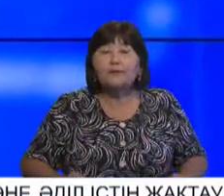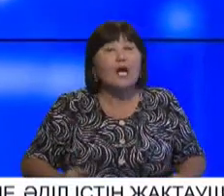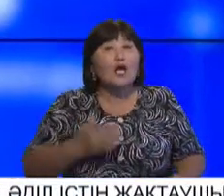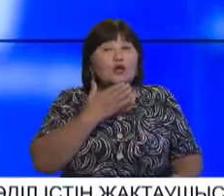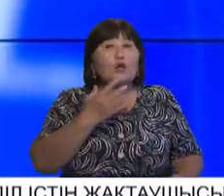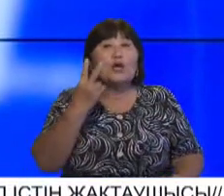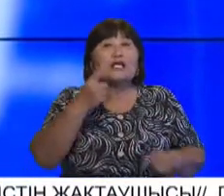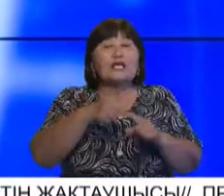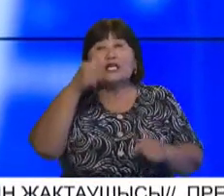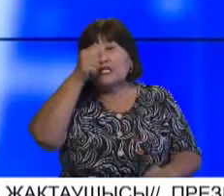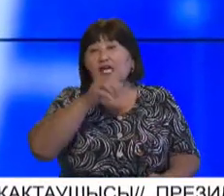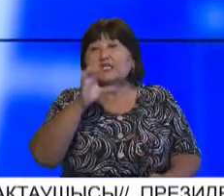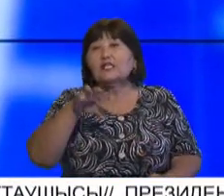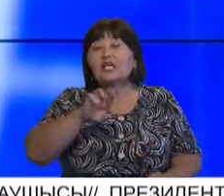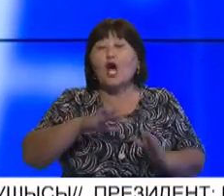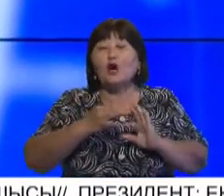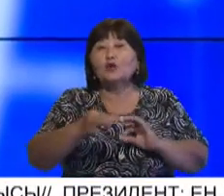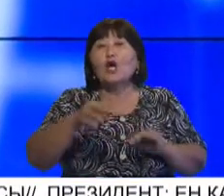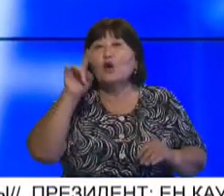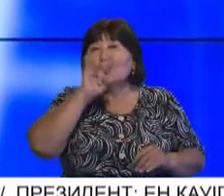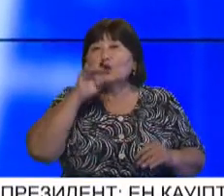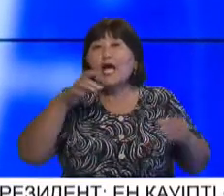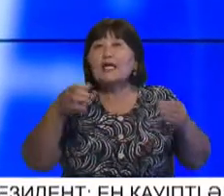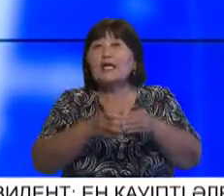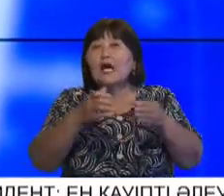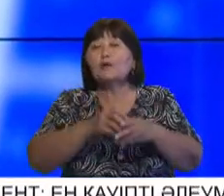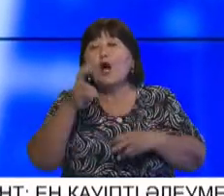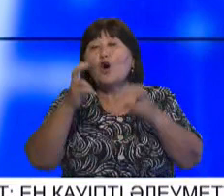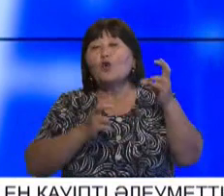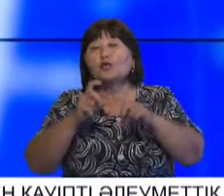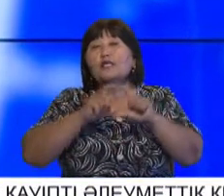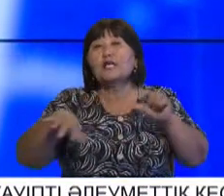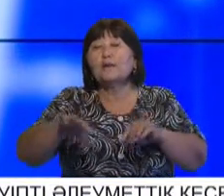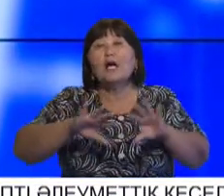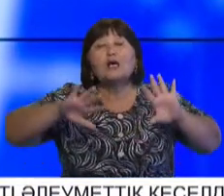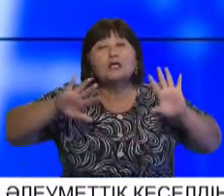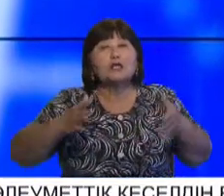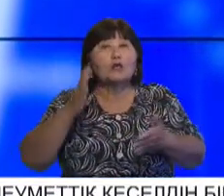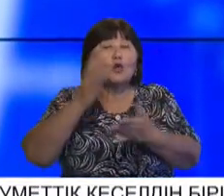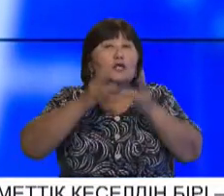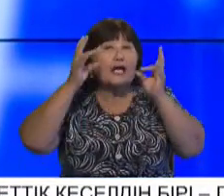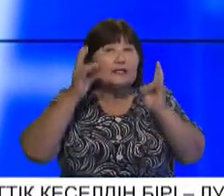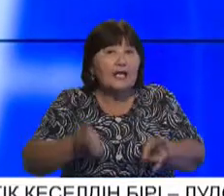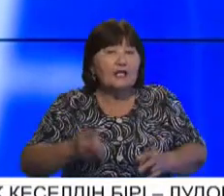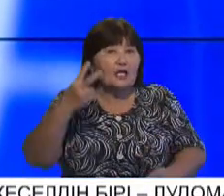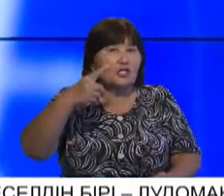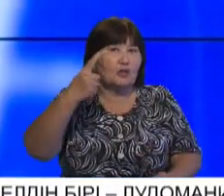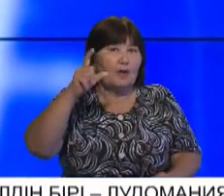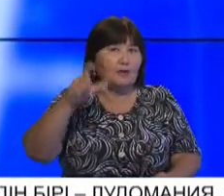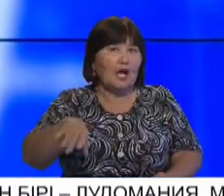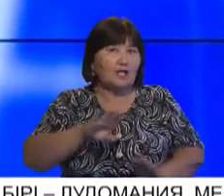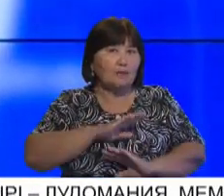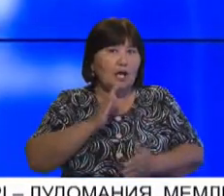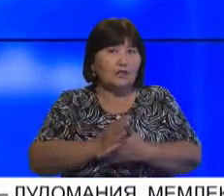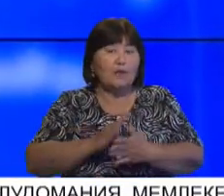Соңғы 2,5 жылда Сырдария ауданында орналасқан мұнай компанияларының өндірістік аймақтарында жазатайым оқиғалардың салдарынан 21 адам қаза